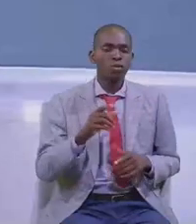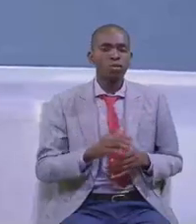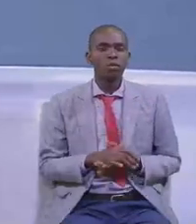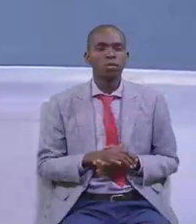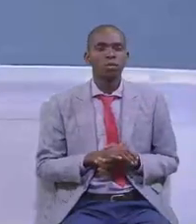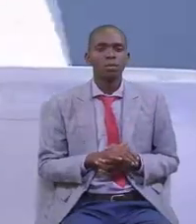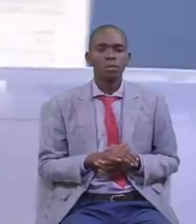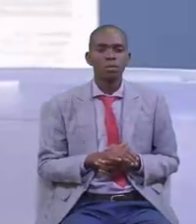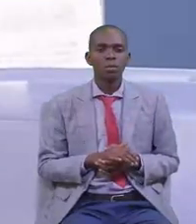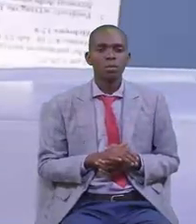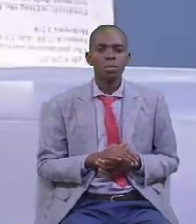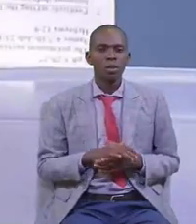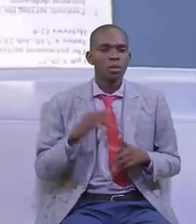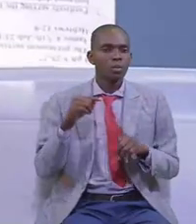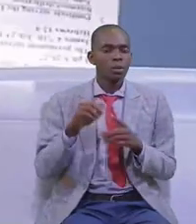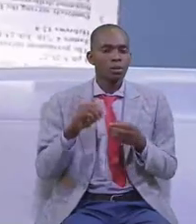Deuxième point maintenant.